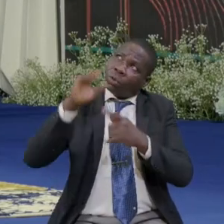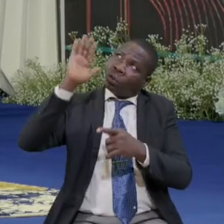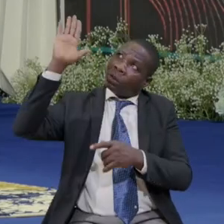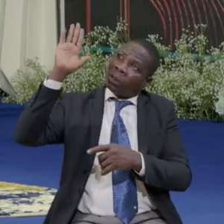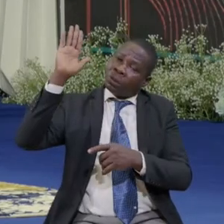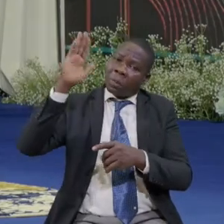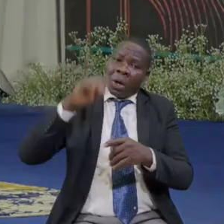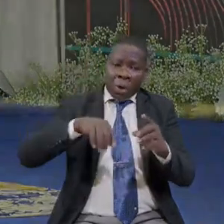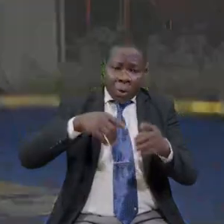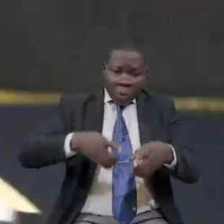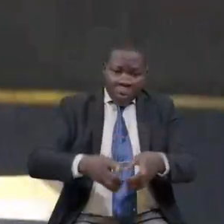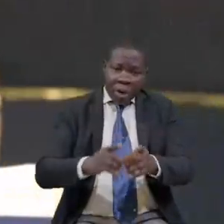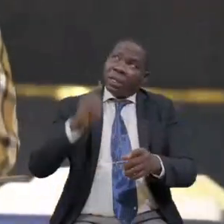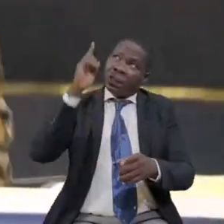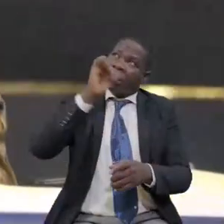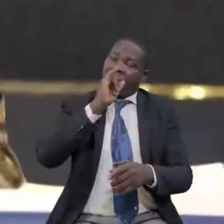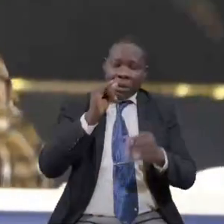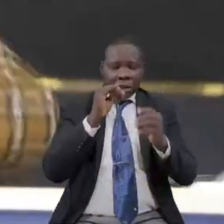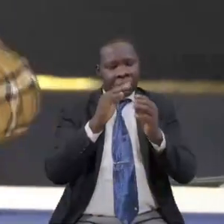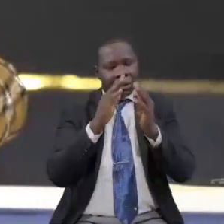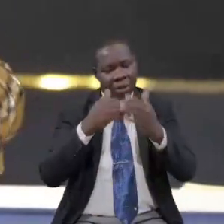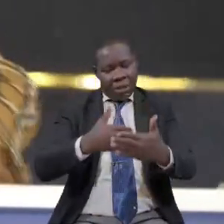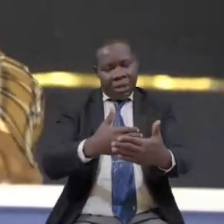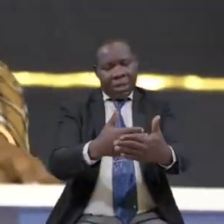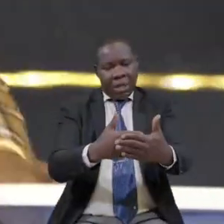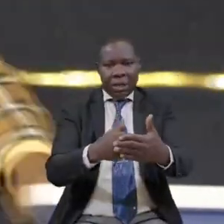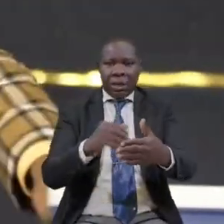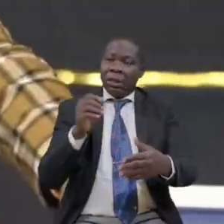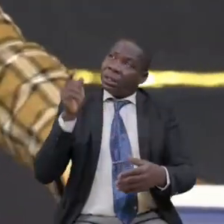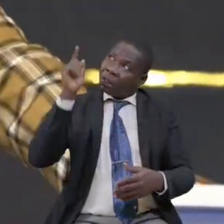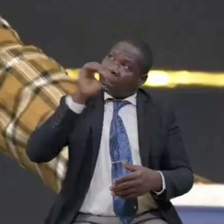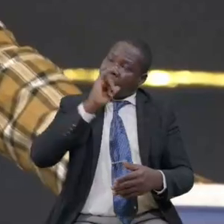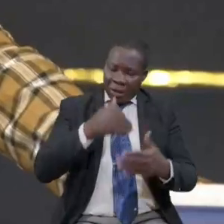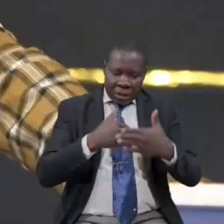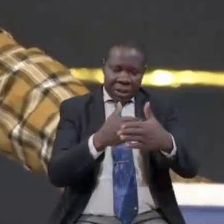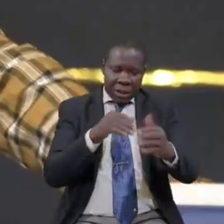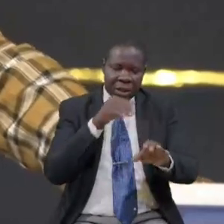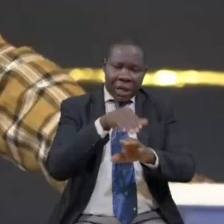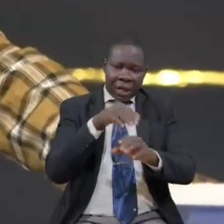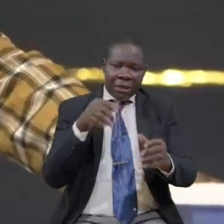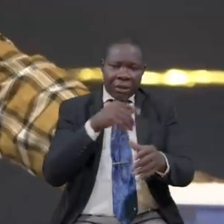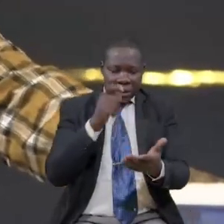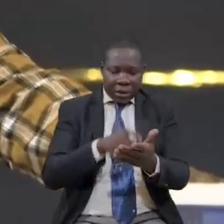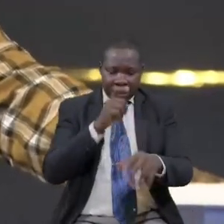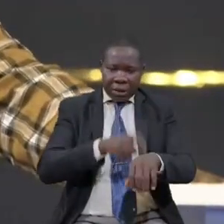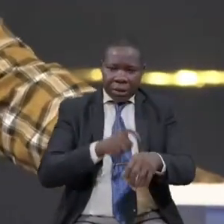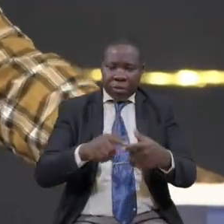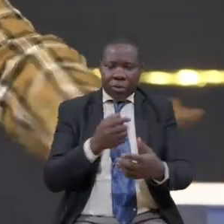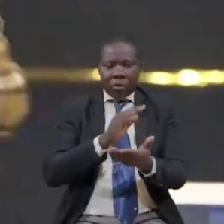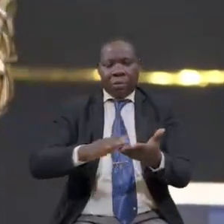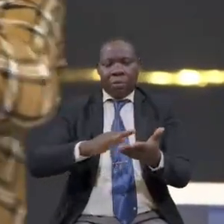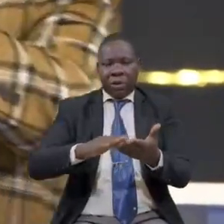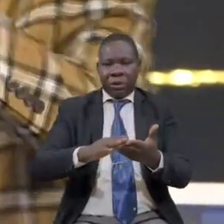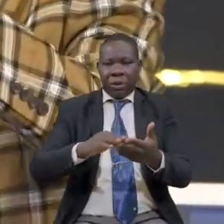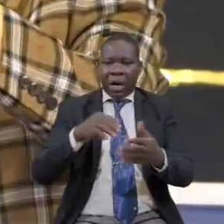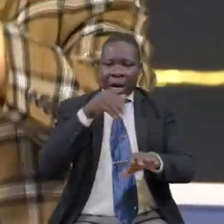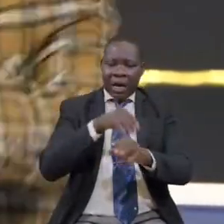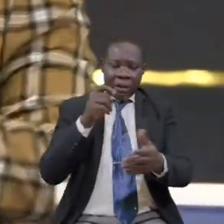invoquez-le tandis qu'il est prêt. Il est prêt en ce temps-ci pour pardonner, il est prêt en ce temps-ci